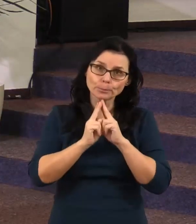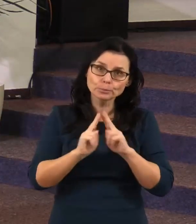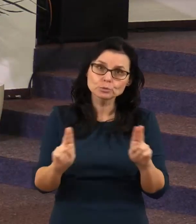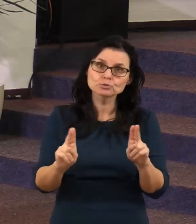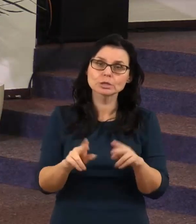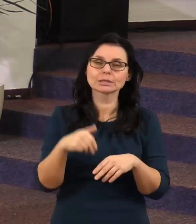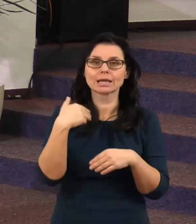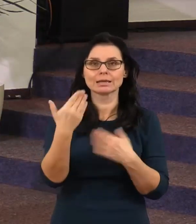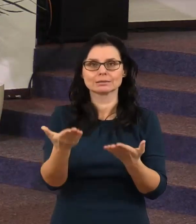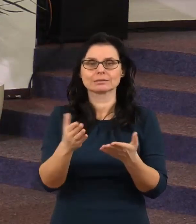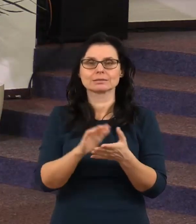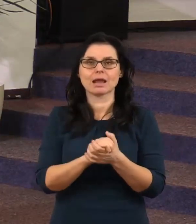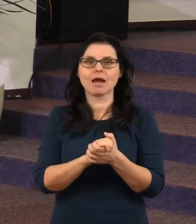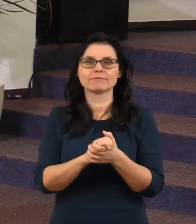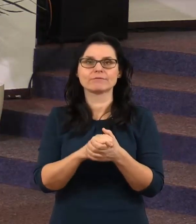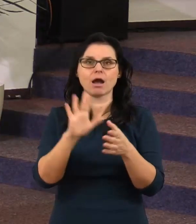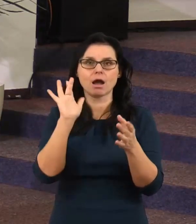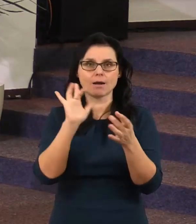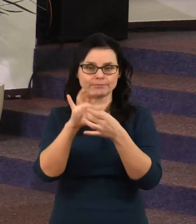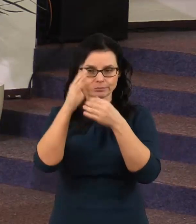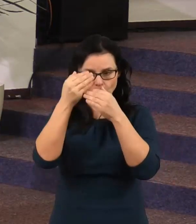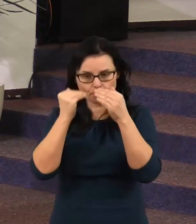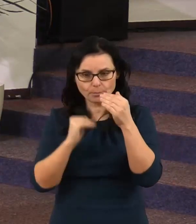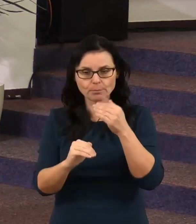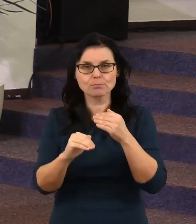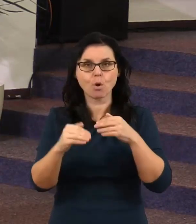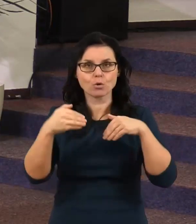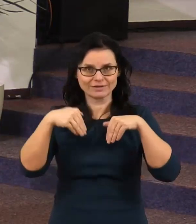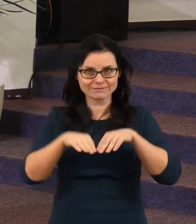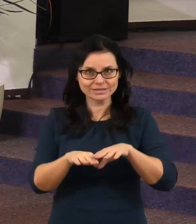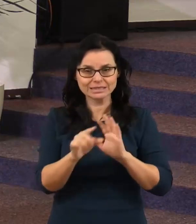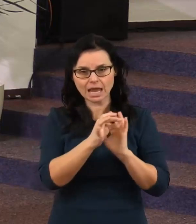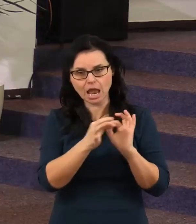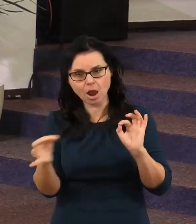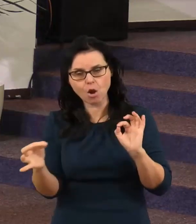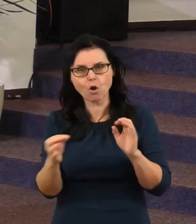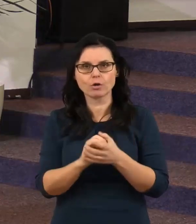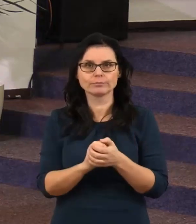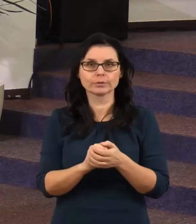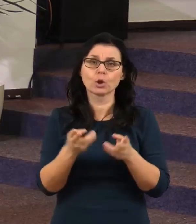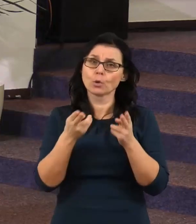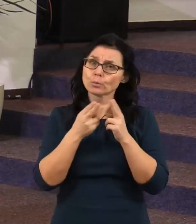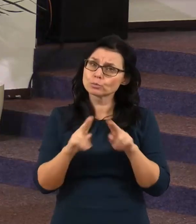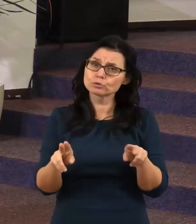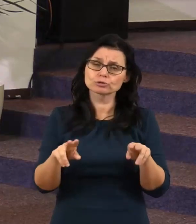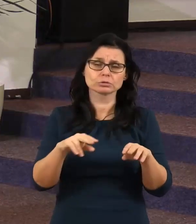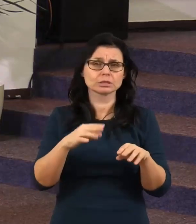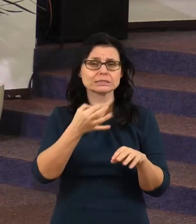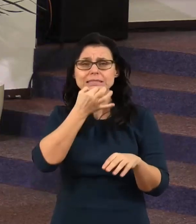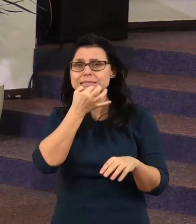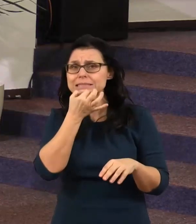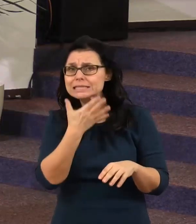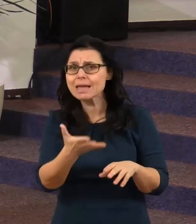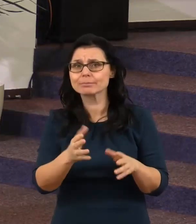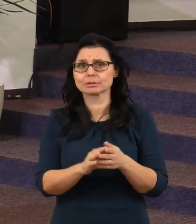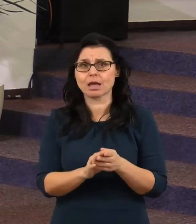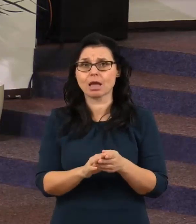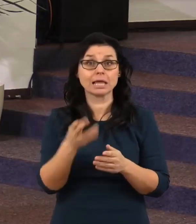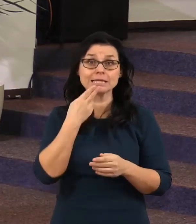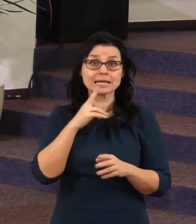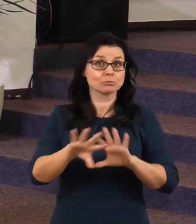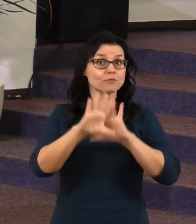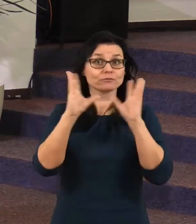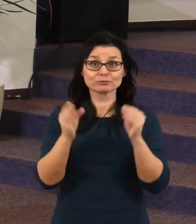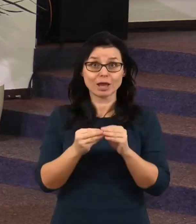máte také odkazy pod videem, takže můžete se cokoliv zeptat. Neslibuju, že vám